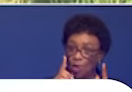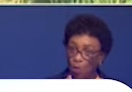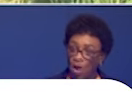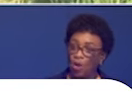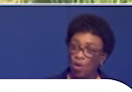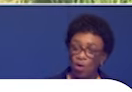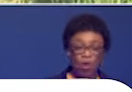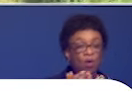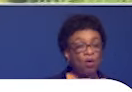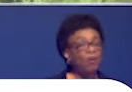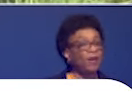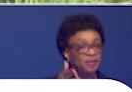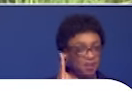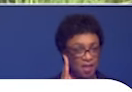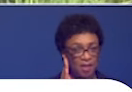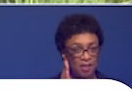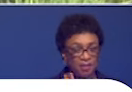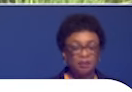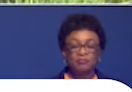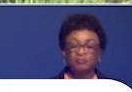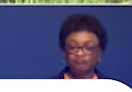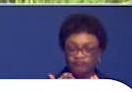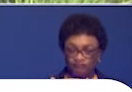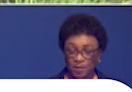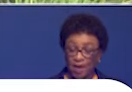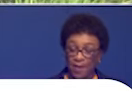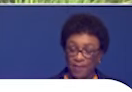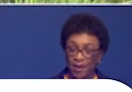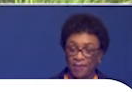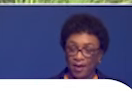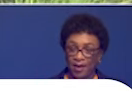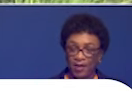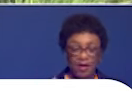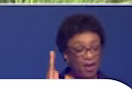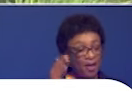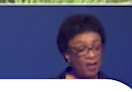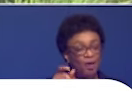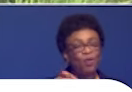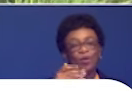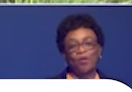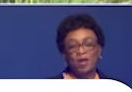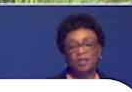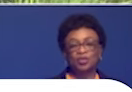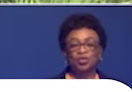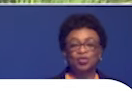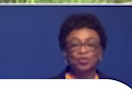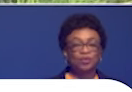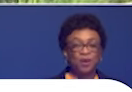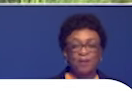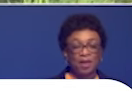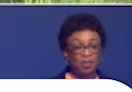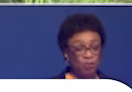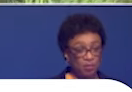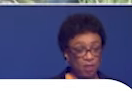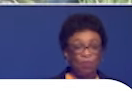Kwahivyo,ninaombaserikali ipangempangowakufuatataratibu iliraiahapawawezekuishi kwaamanikwanza,kwasababukwasasawana wasiwasi